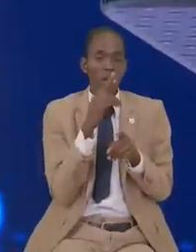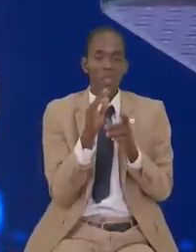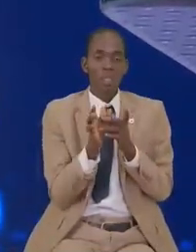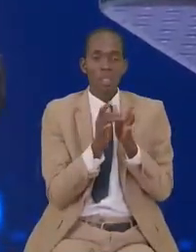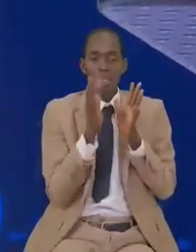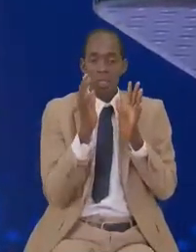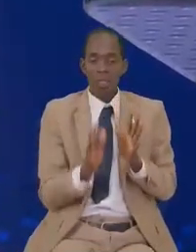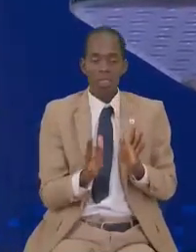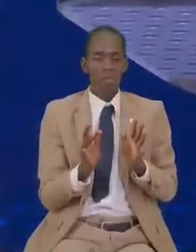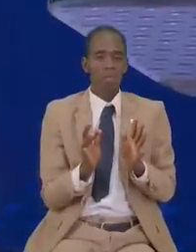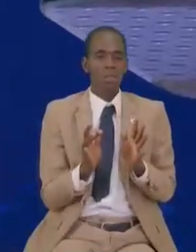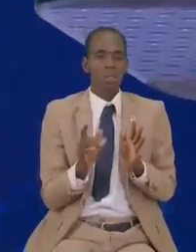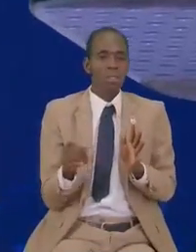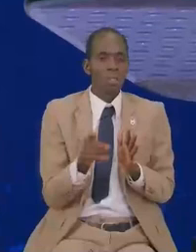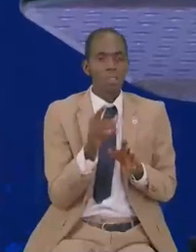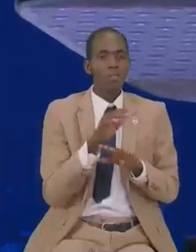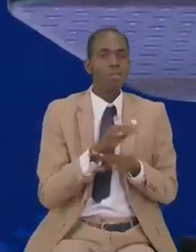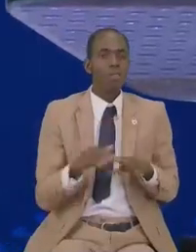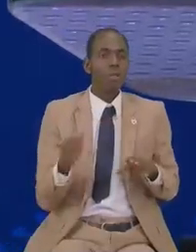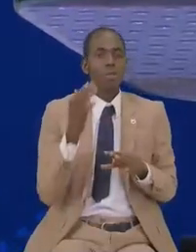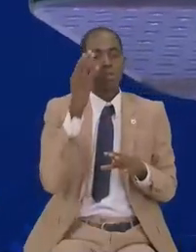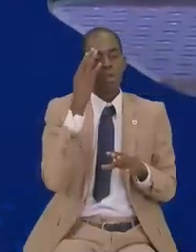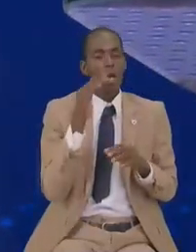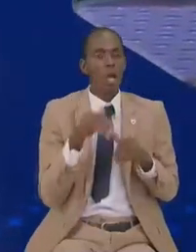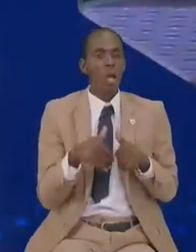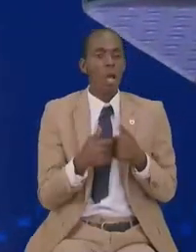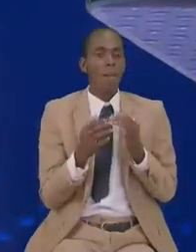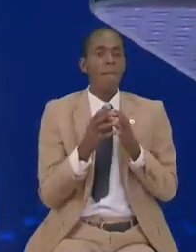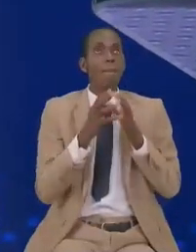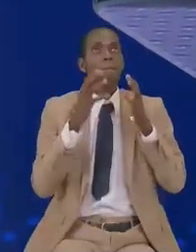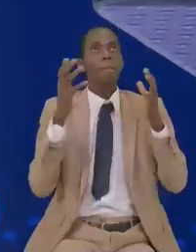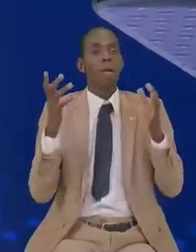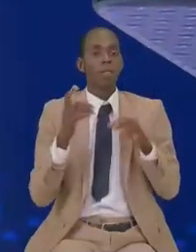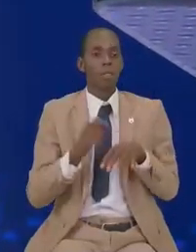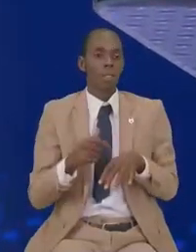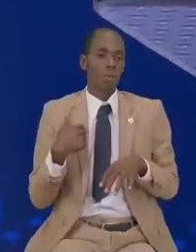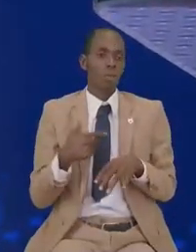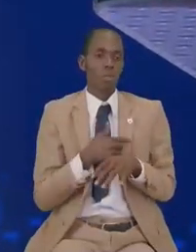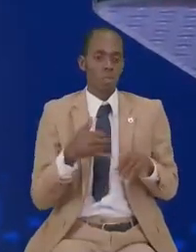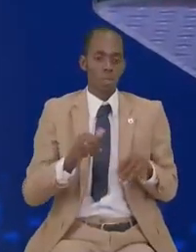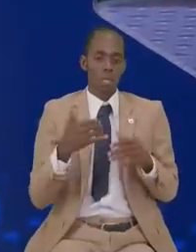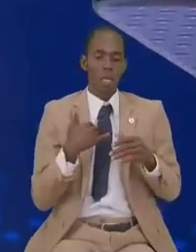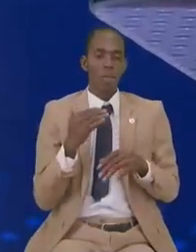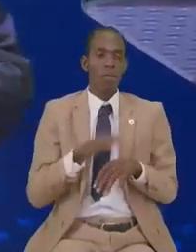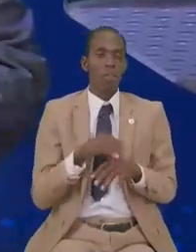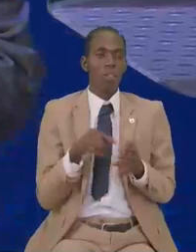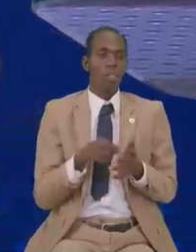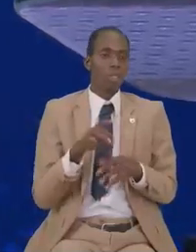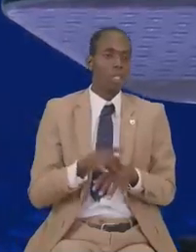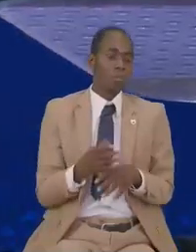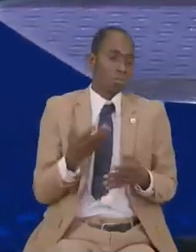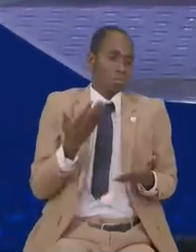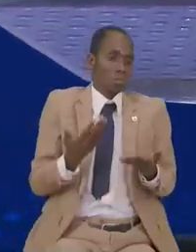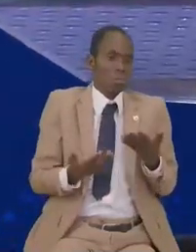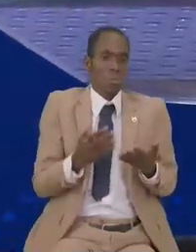étudiant les choses, ils ont dit qu'ils ne savent pas combien de temps il nous reste sur cette terre, parce que la